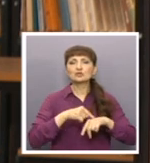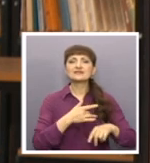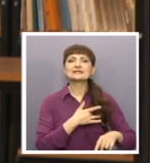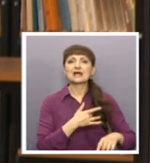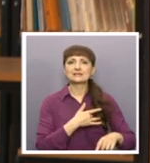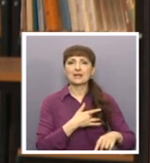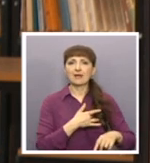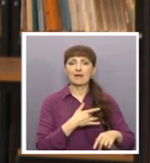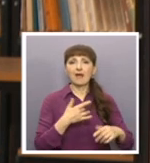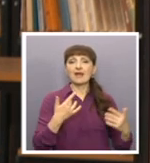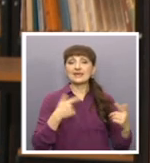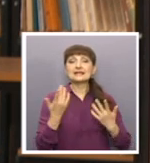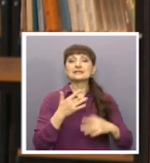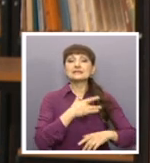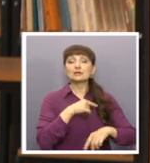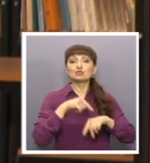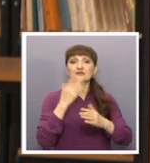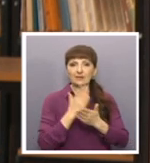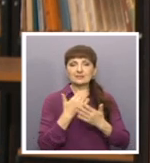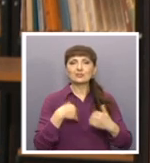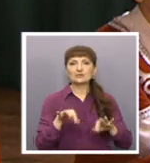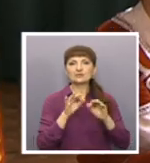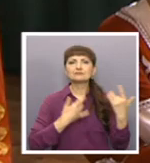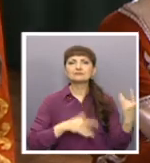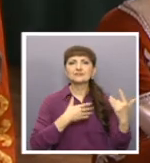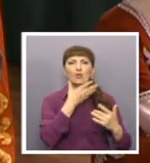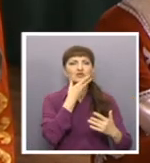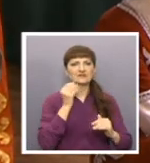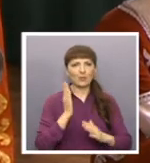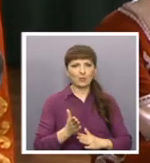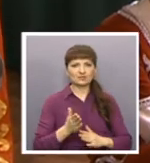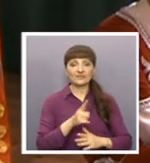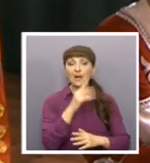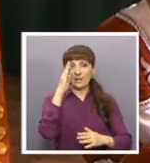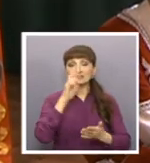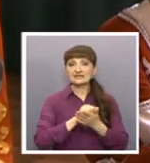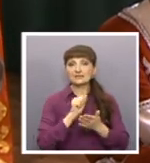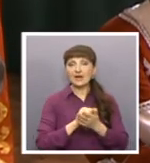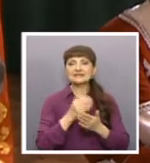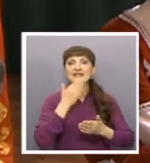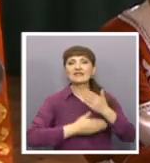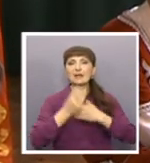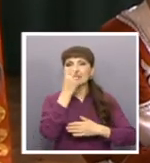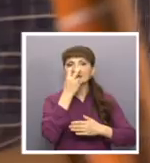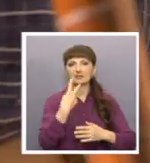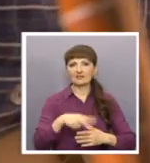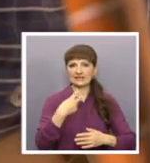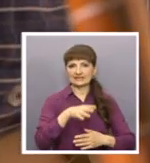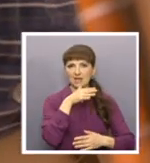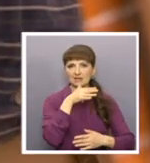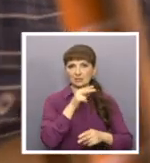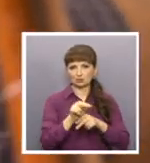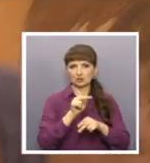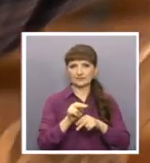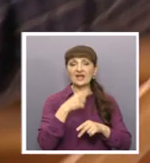может донести до слушателя все величие этого жанра. Учитель Кажумукан занимается с инвалидами по зрению около 20 лет. Говорит,